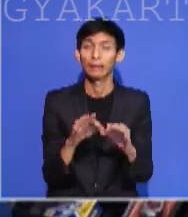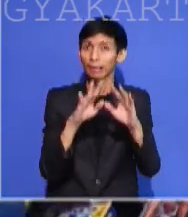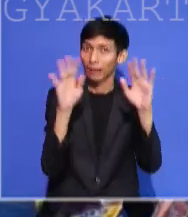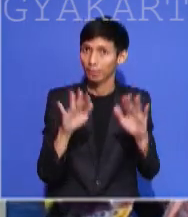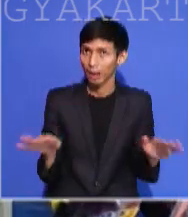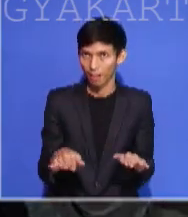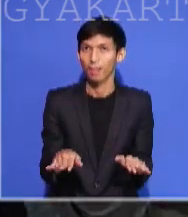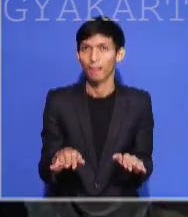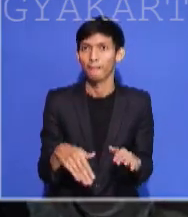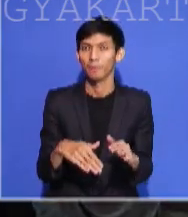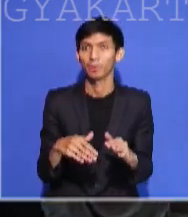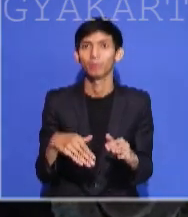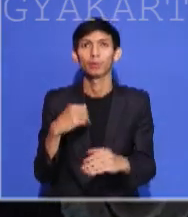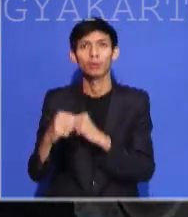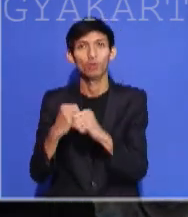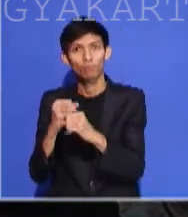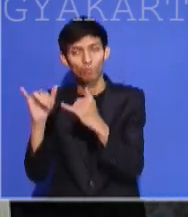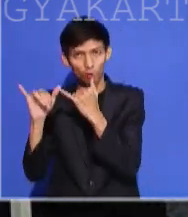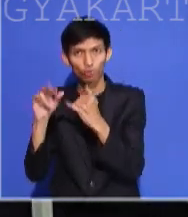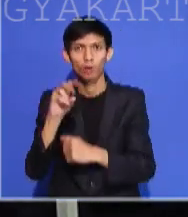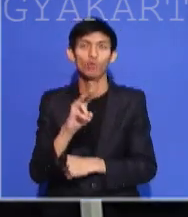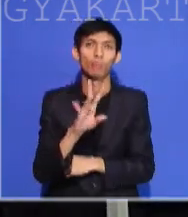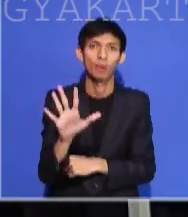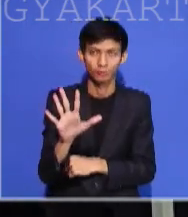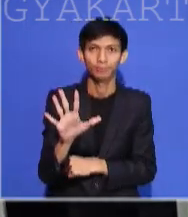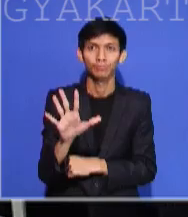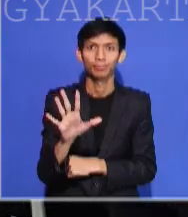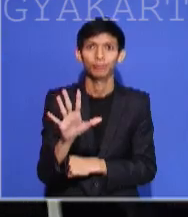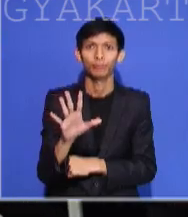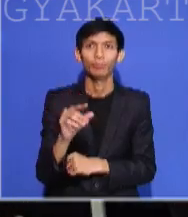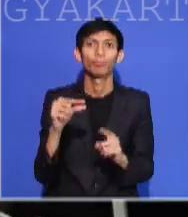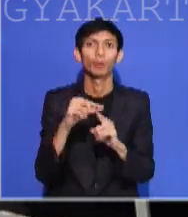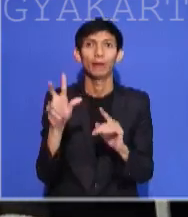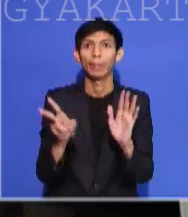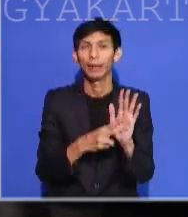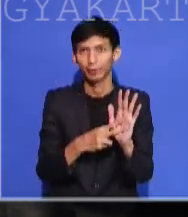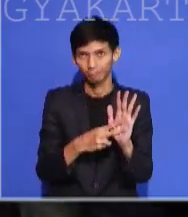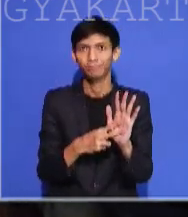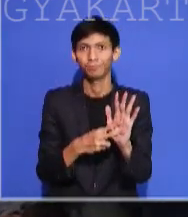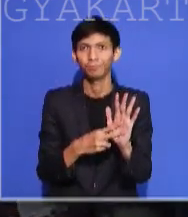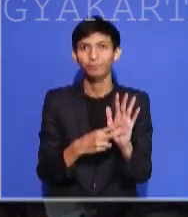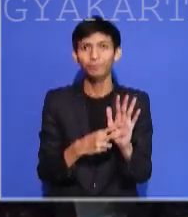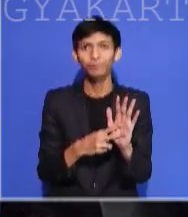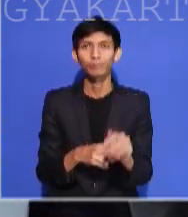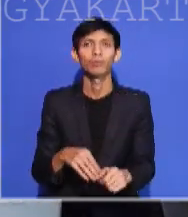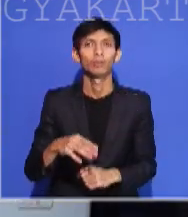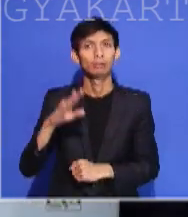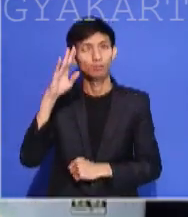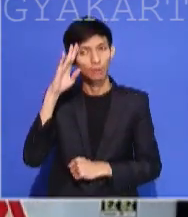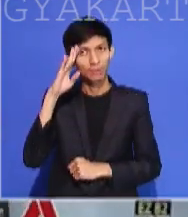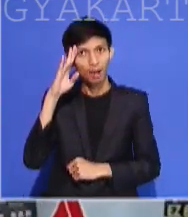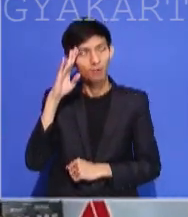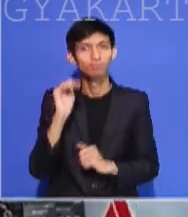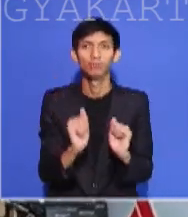baru 2025 PLN unit pelaksana pelayanan pelanggan up3 Yogyakarta menyelenggarakan apel siaga pengamanan